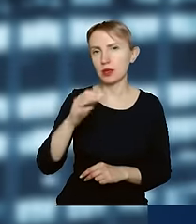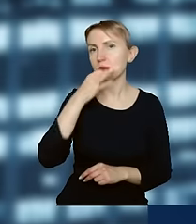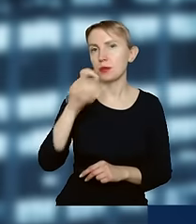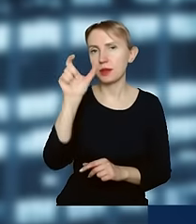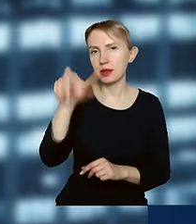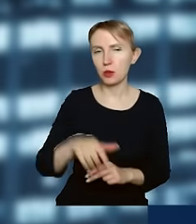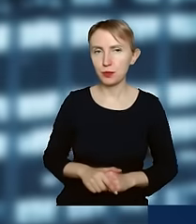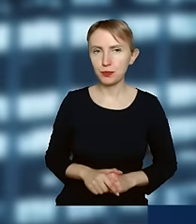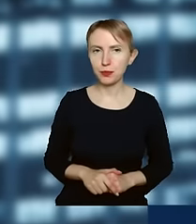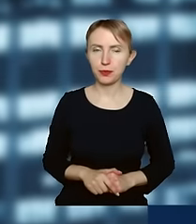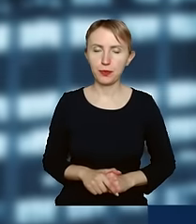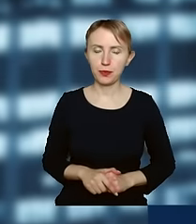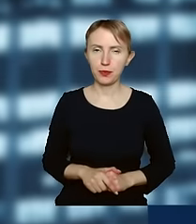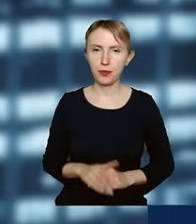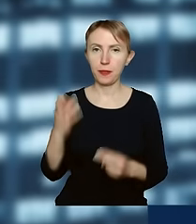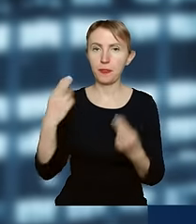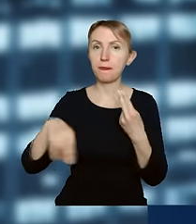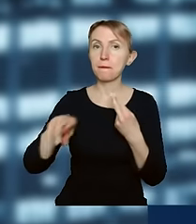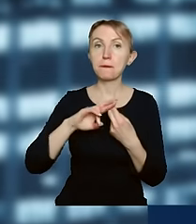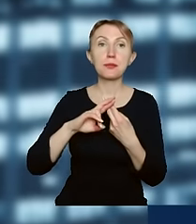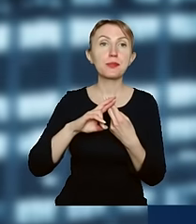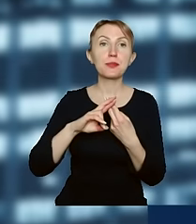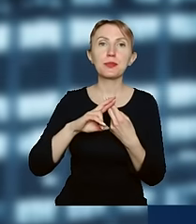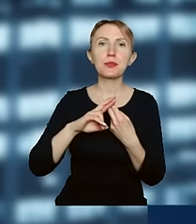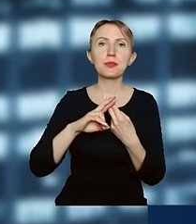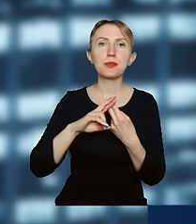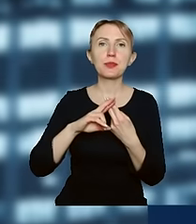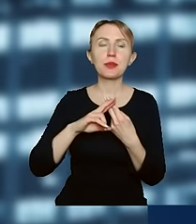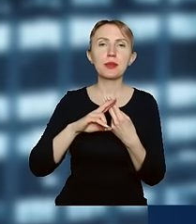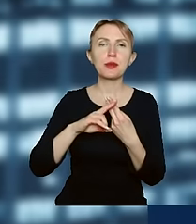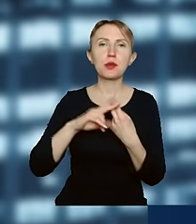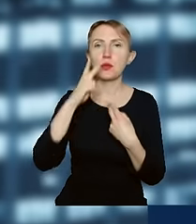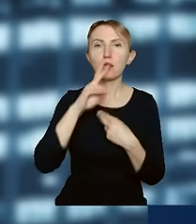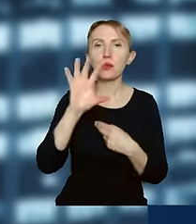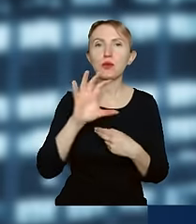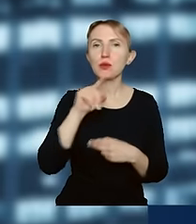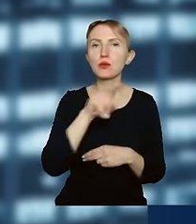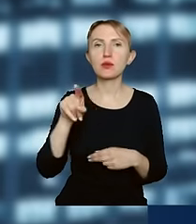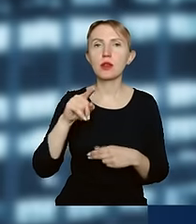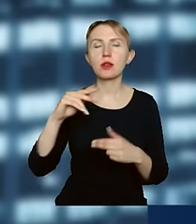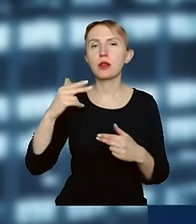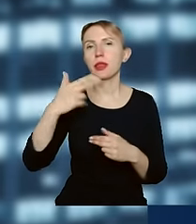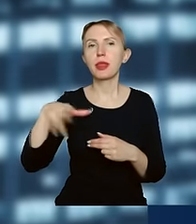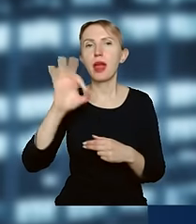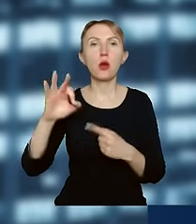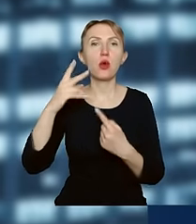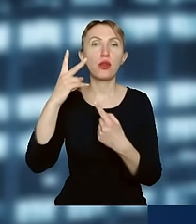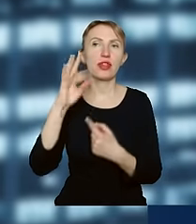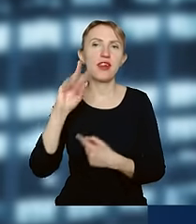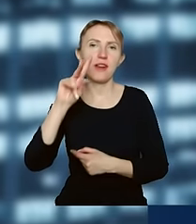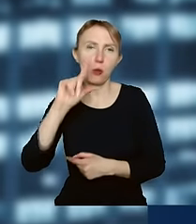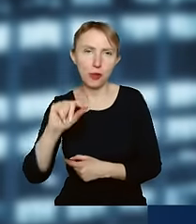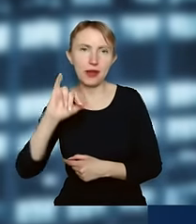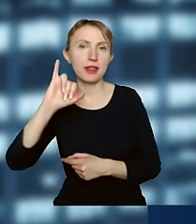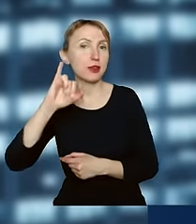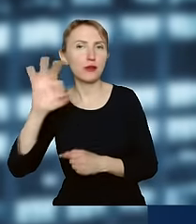Kamysza. No i odpowiedzi na to pytanie widzowie tej Neo TVP Info w likwidacji